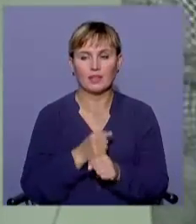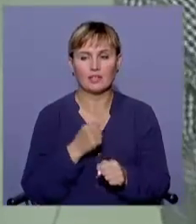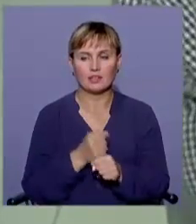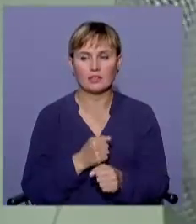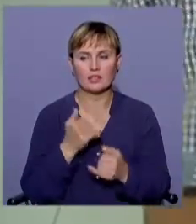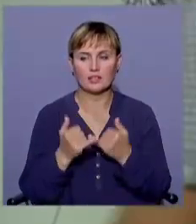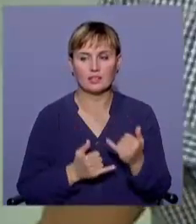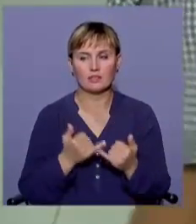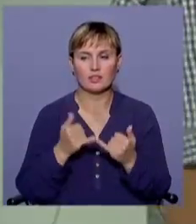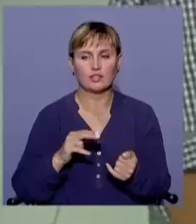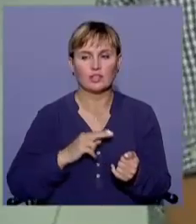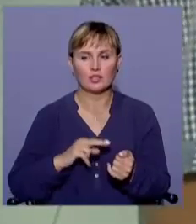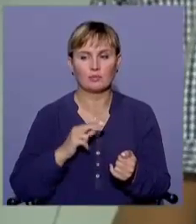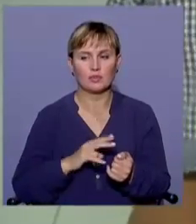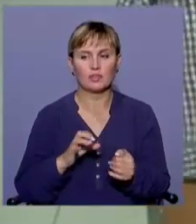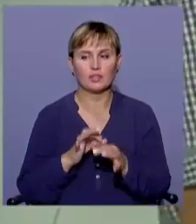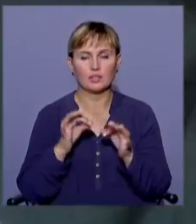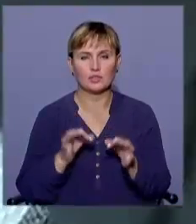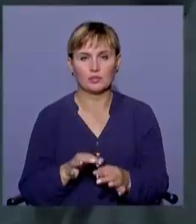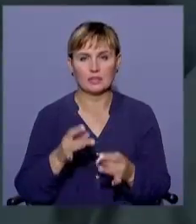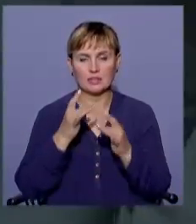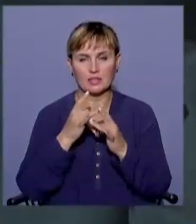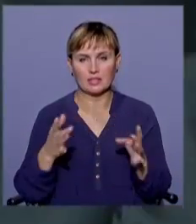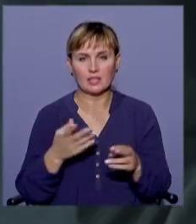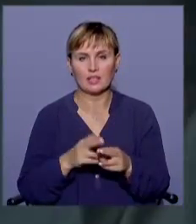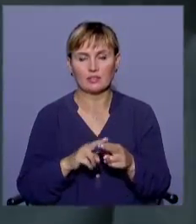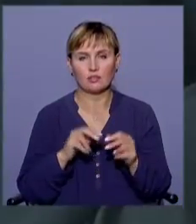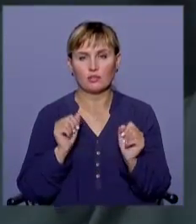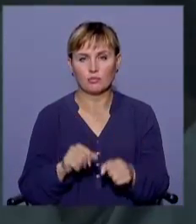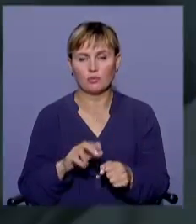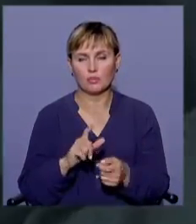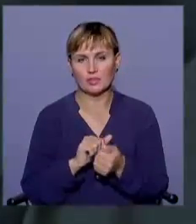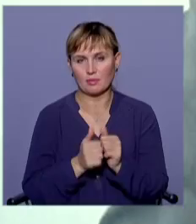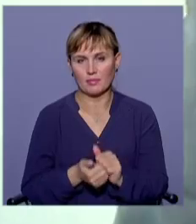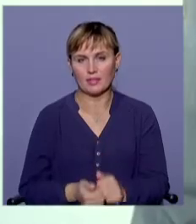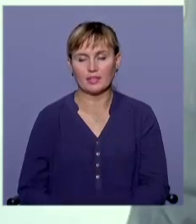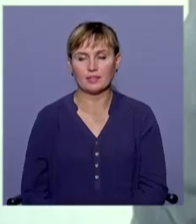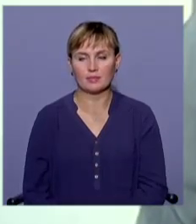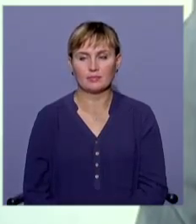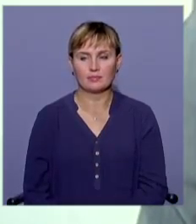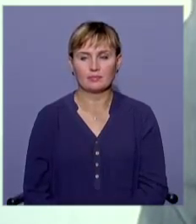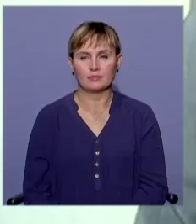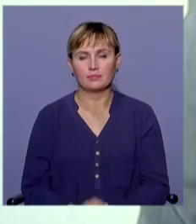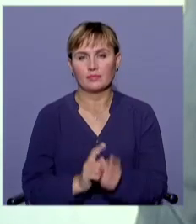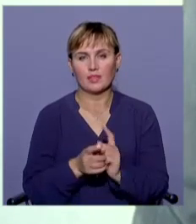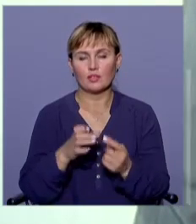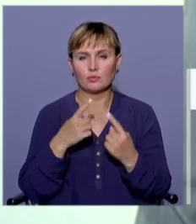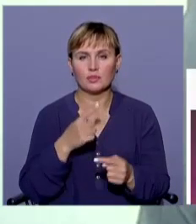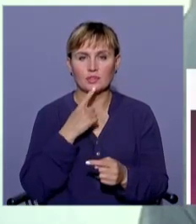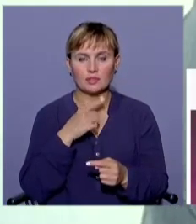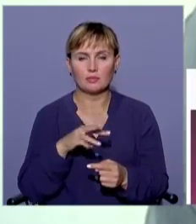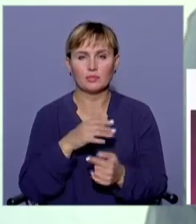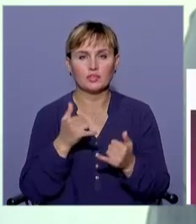разработавшей сервис, сейчас работают над искусственным интеллектом, который мог бы заменить их. Перевод с других языков, мы сейчас внедряем